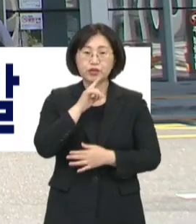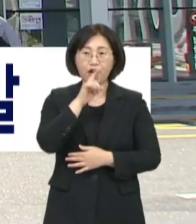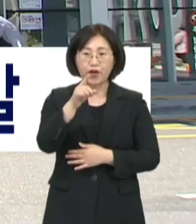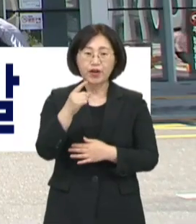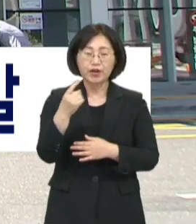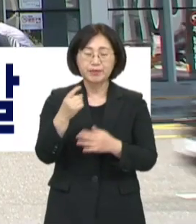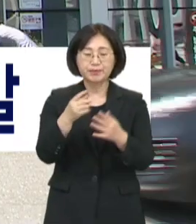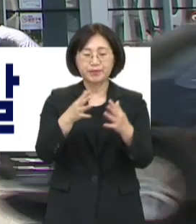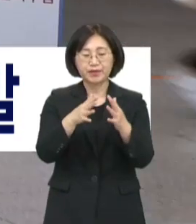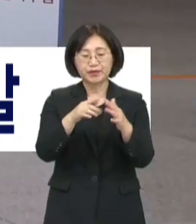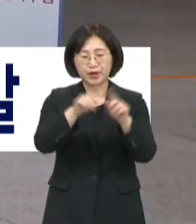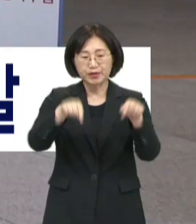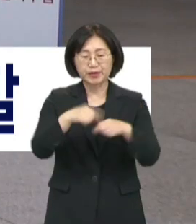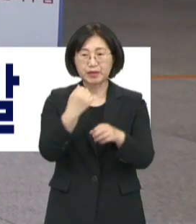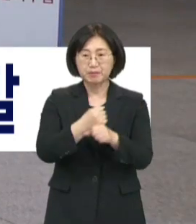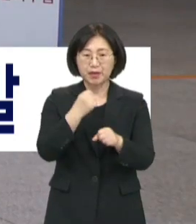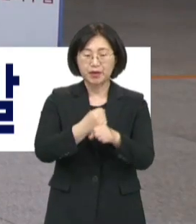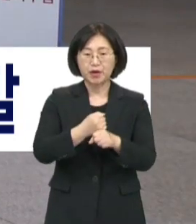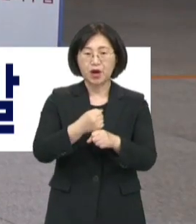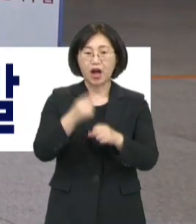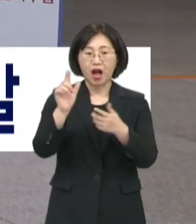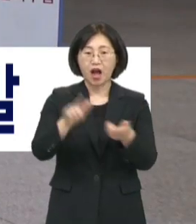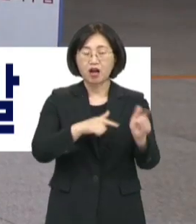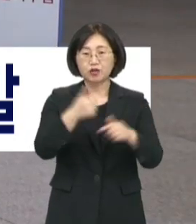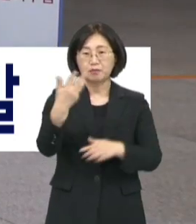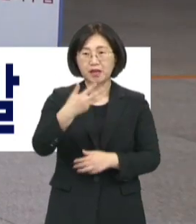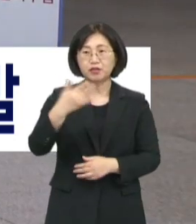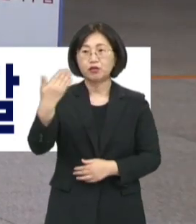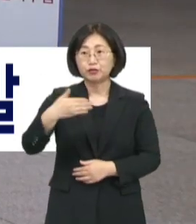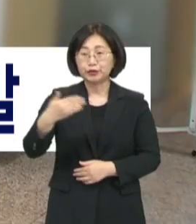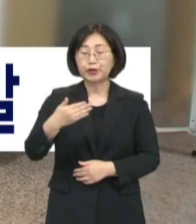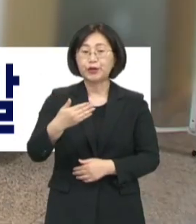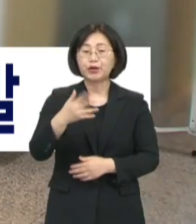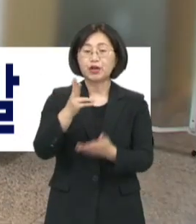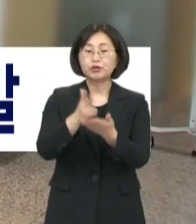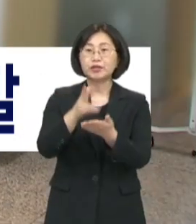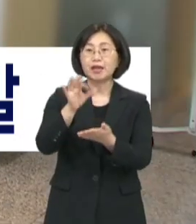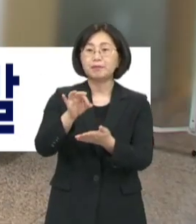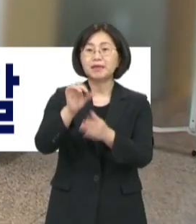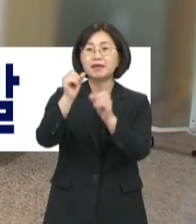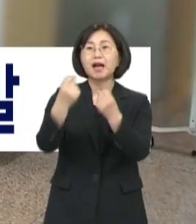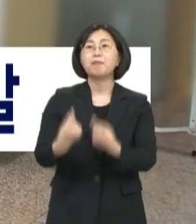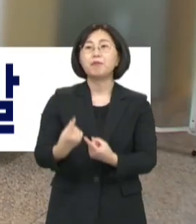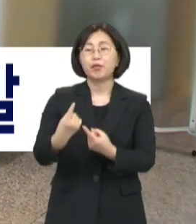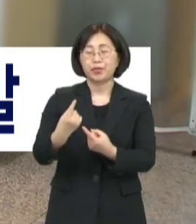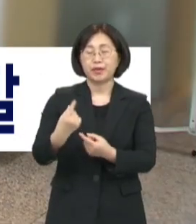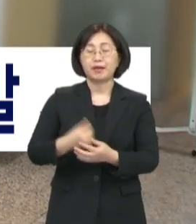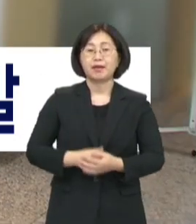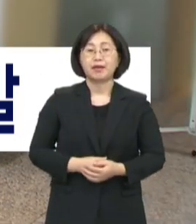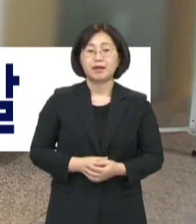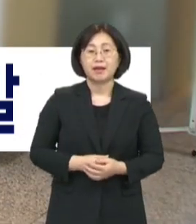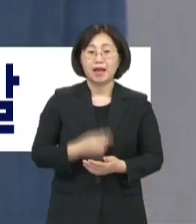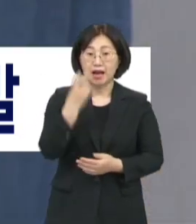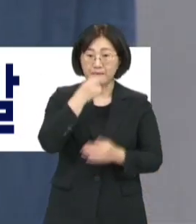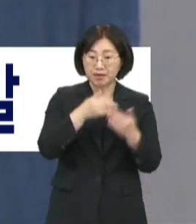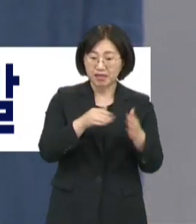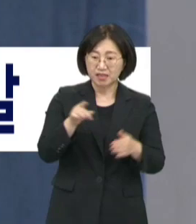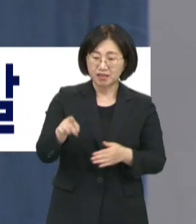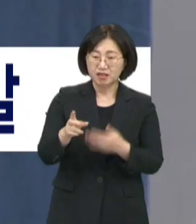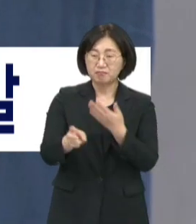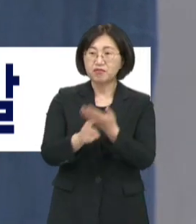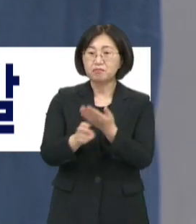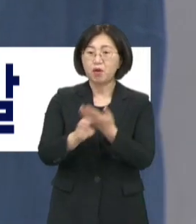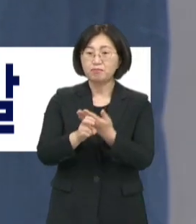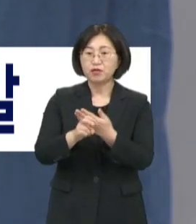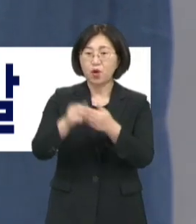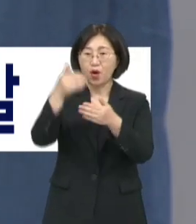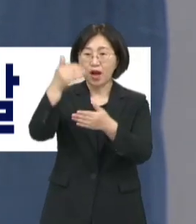만들어 하루 최대 8,000원에서 9천원씩 주차비를 감염 받아 온 것으로 드러났습니다 감사실은 부정한 방법으로 감염